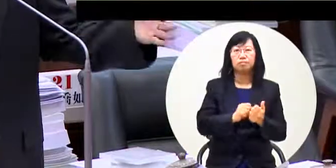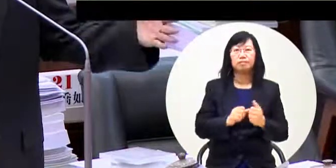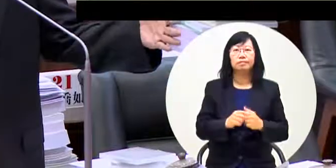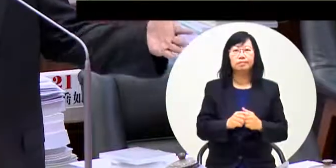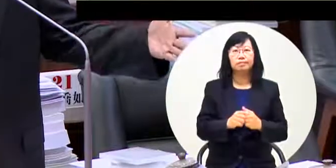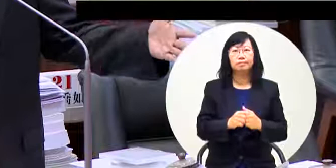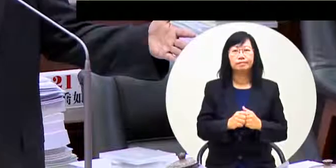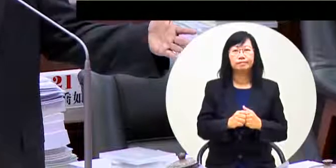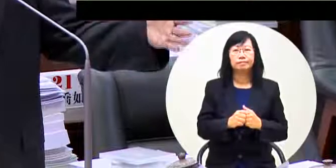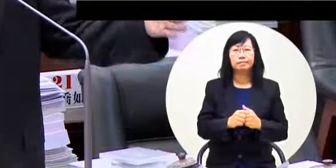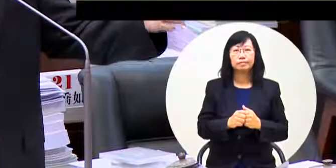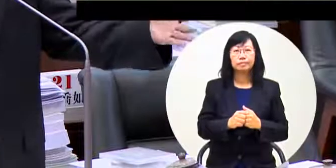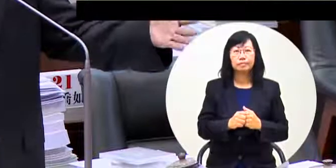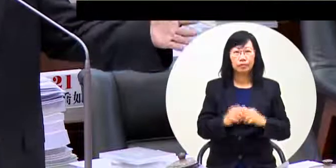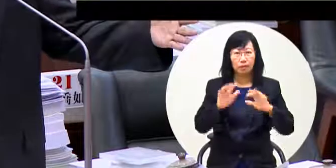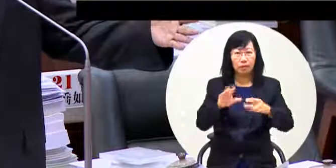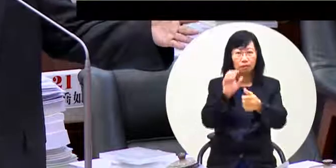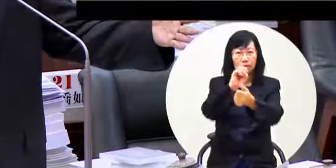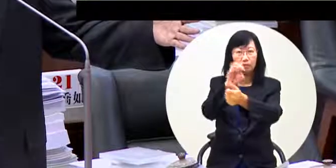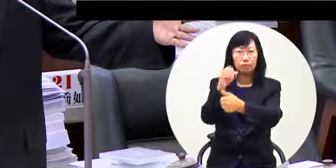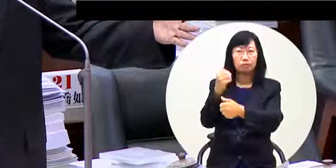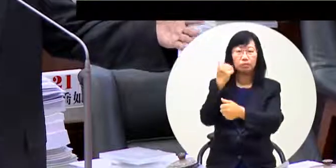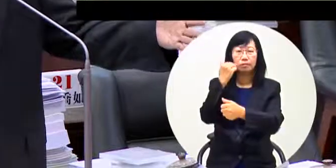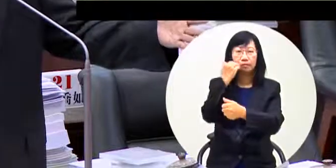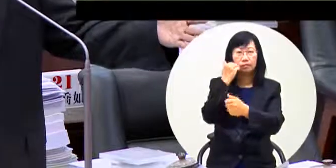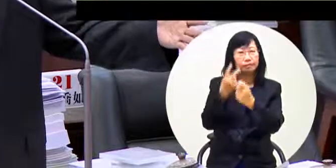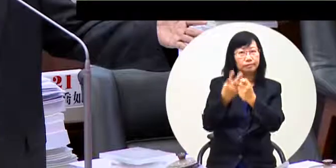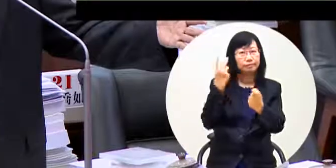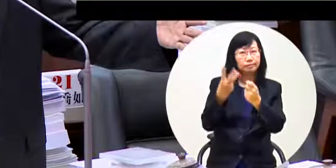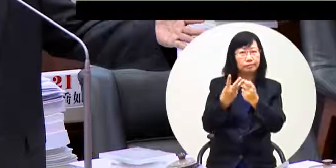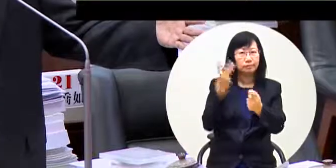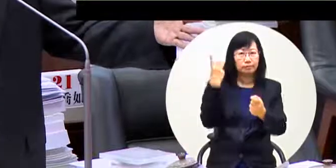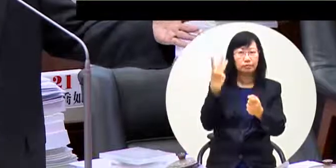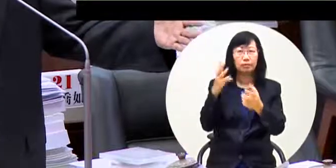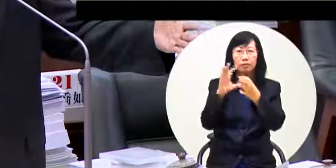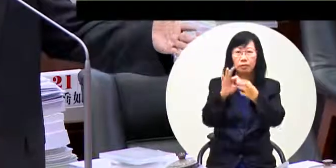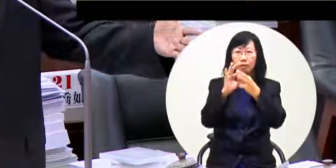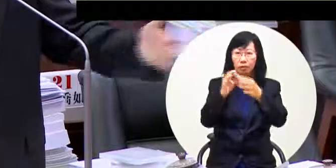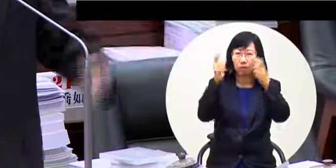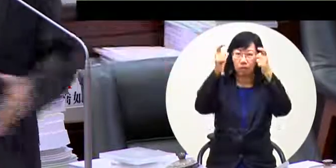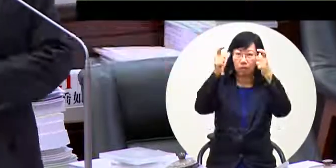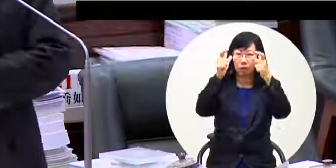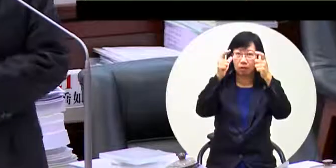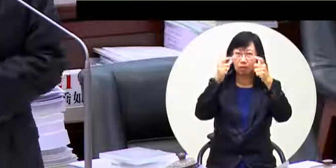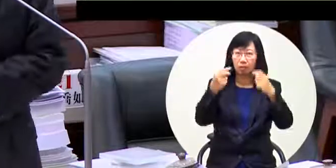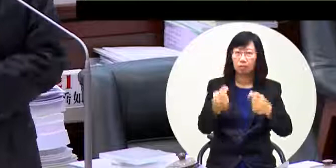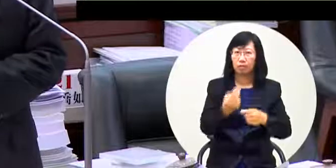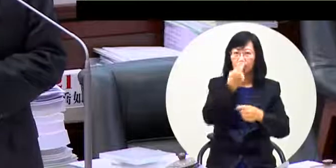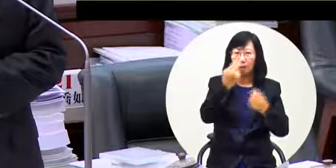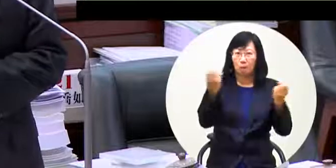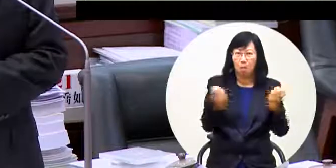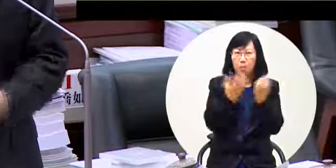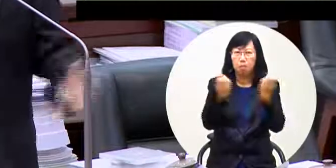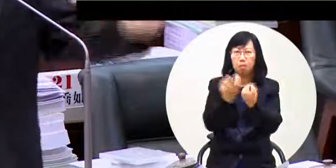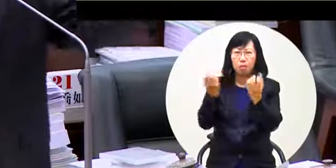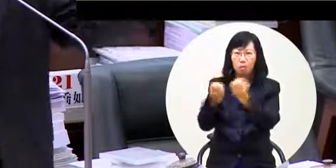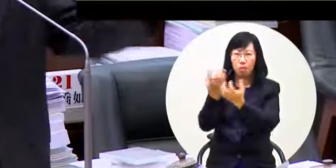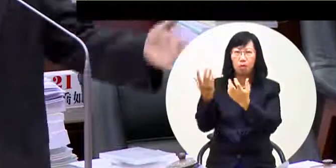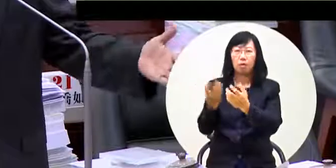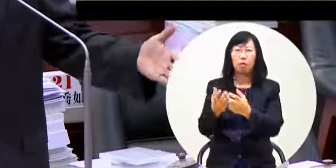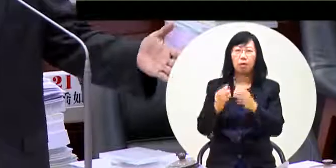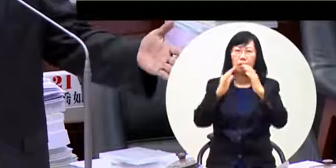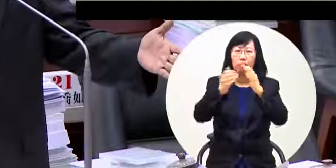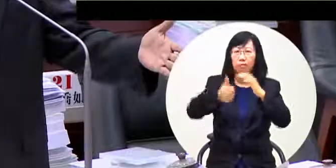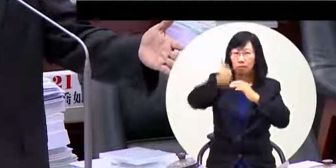的上两三年前的气爆，我想市长辛苦了，所有的执政团队辛苦了。我们这个